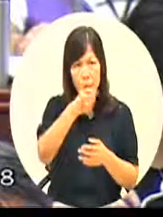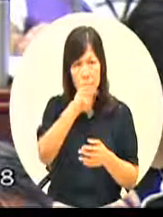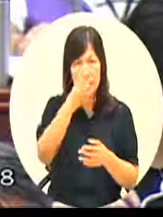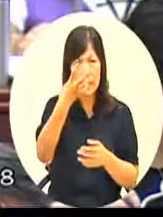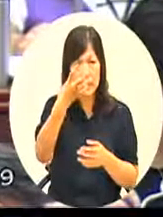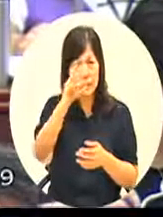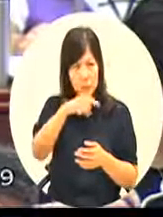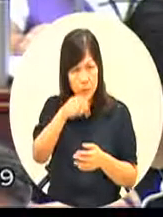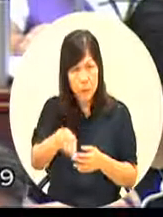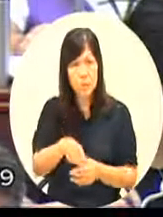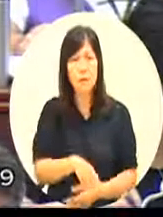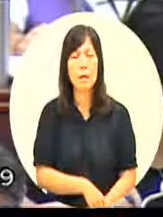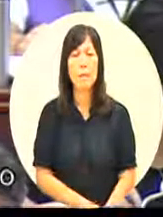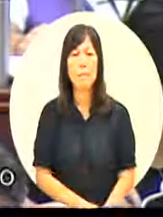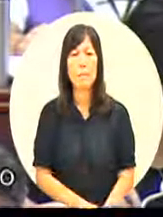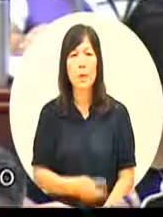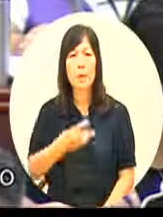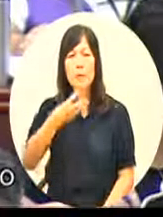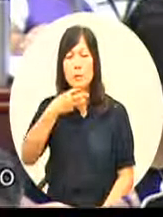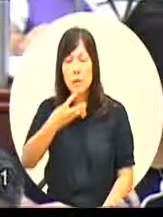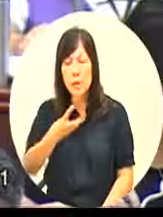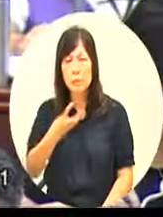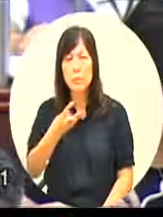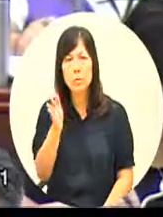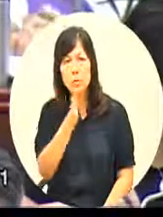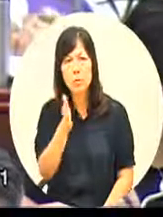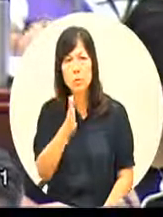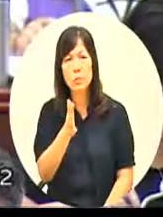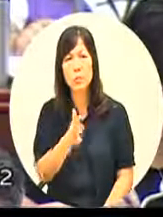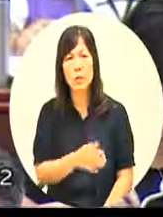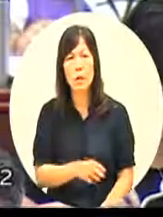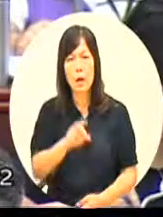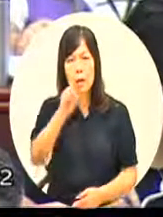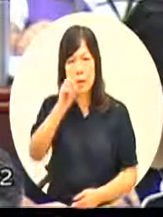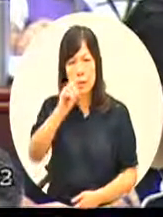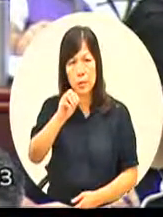3504人。然后那个3岁的部分是